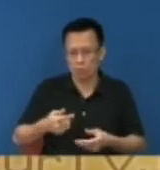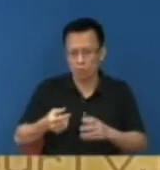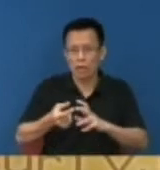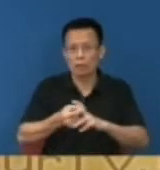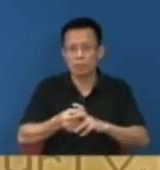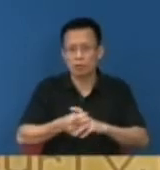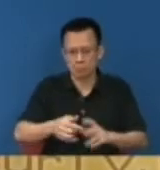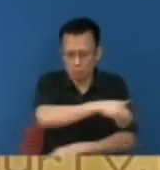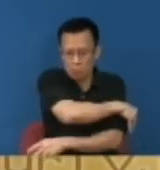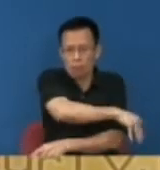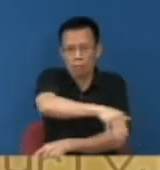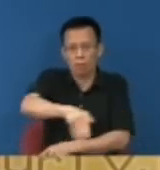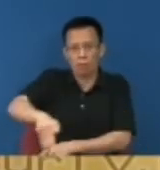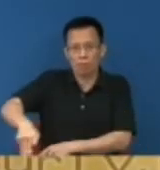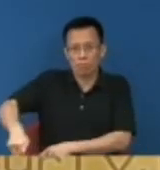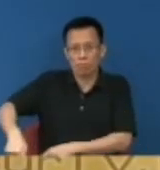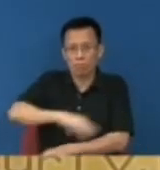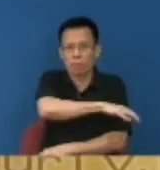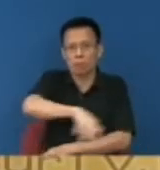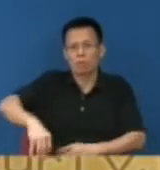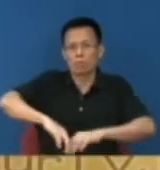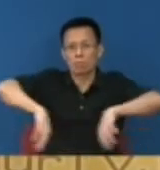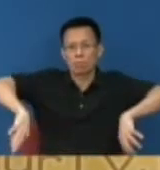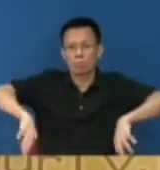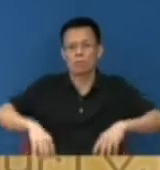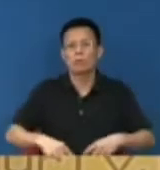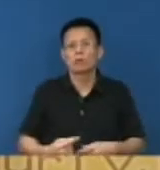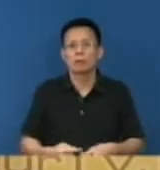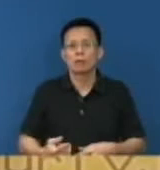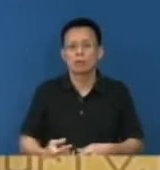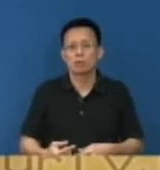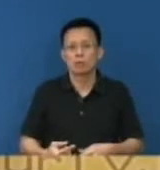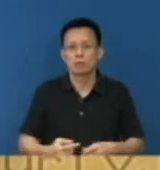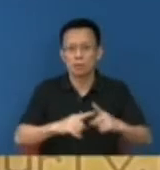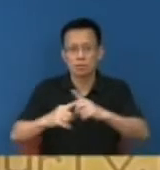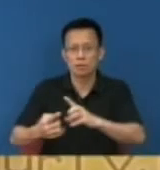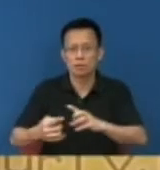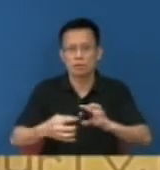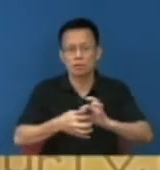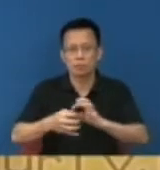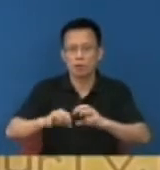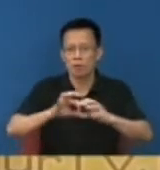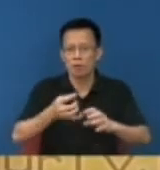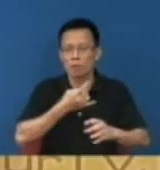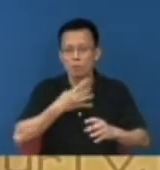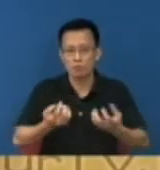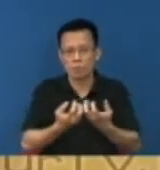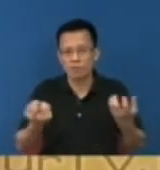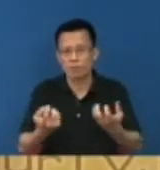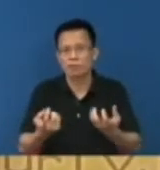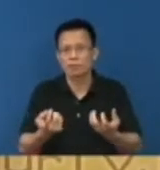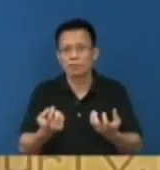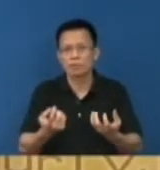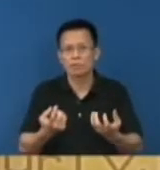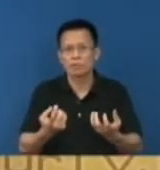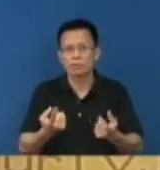哋個投票嘅意向係非常清楚，當時鄭文連都未分別。黃毓民同埋毓民卿同埋我哋嘅好清楚，唔使做啦，